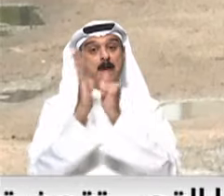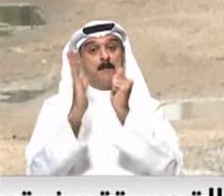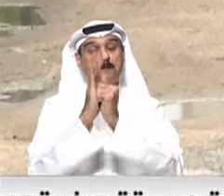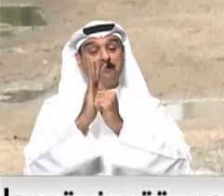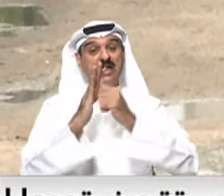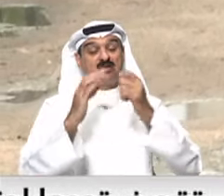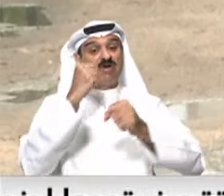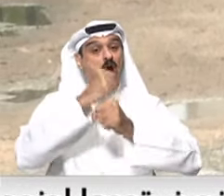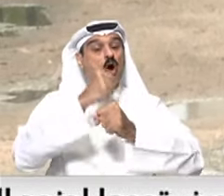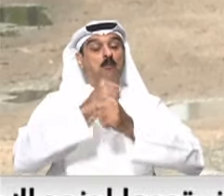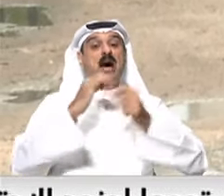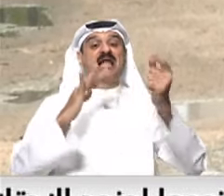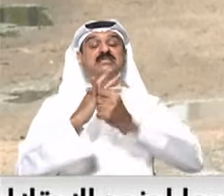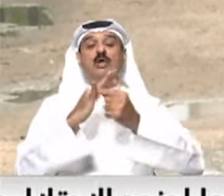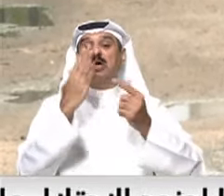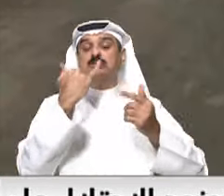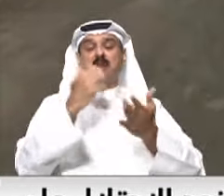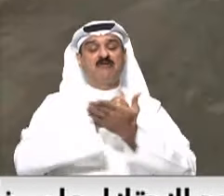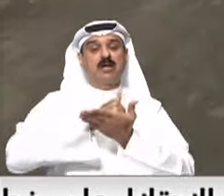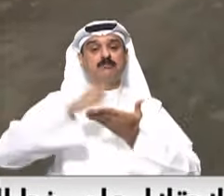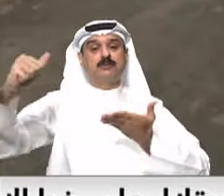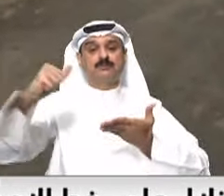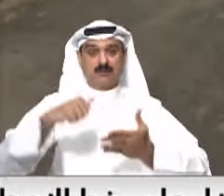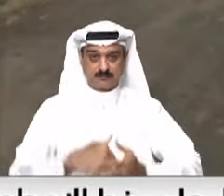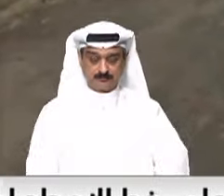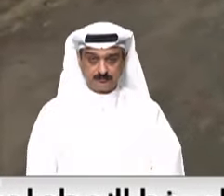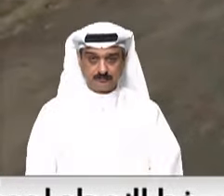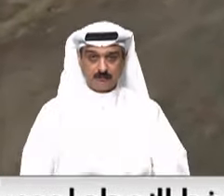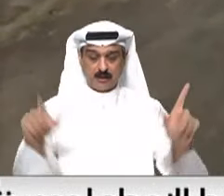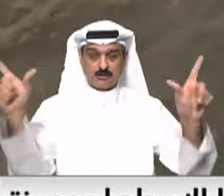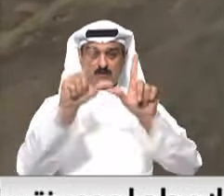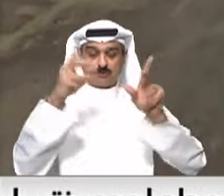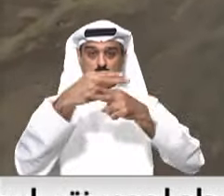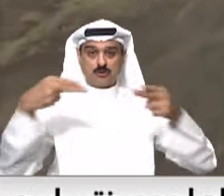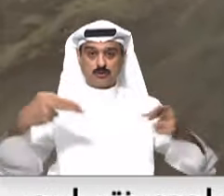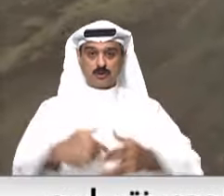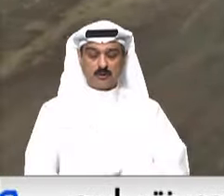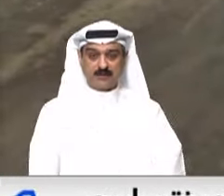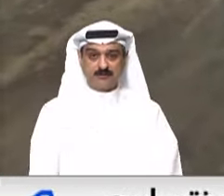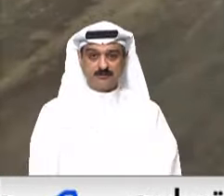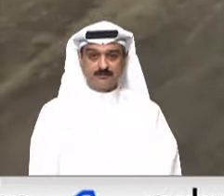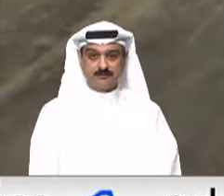العزاب في المناطق السكنية. راد الشمري لتلفزيون دولة الكويت.